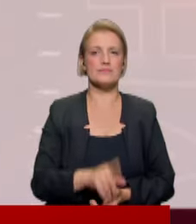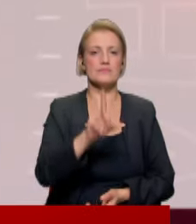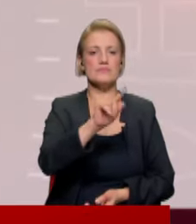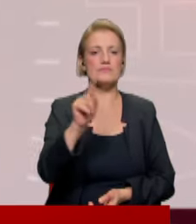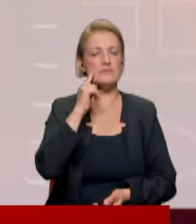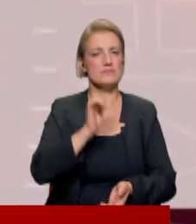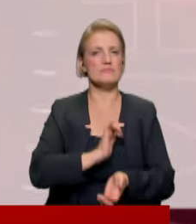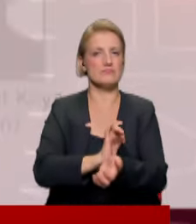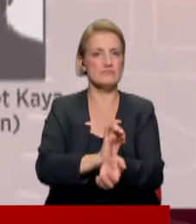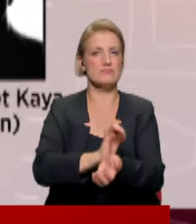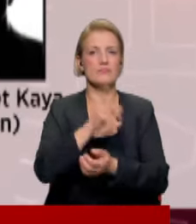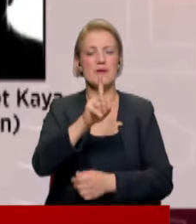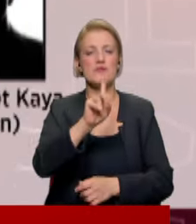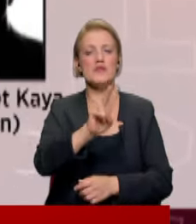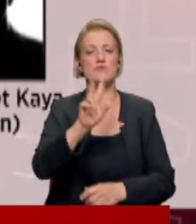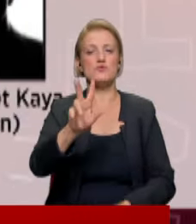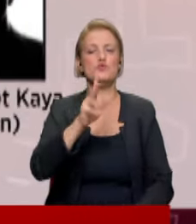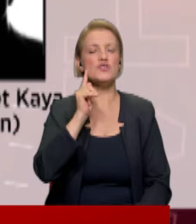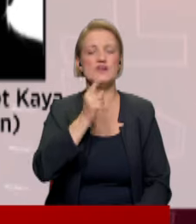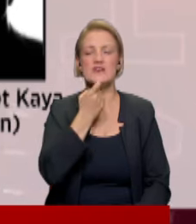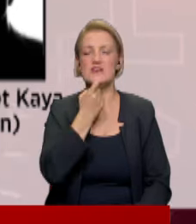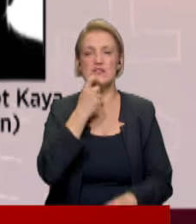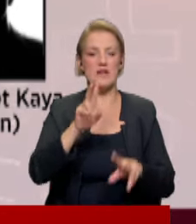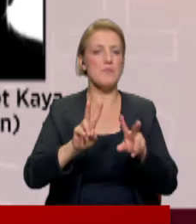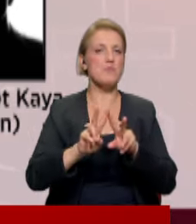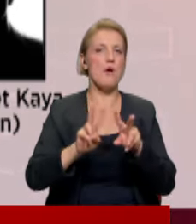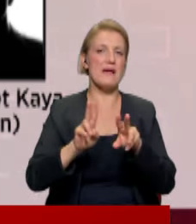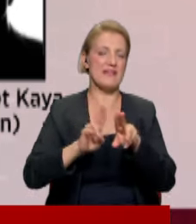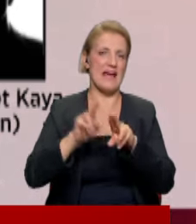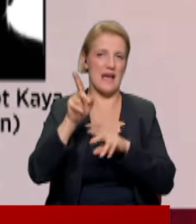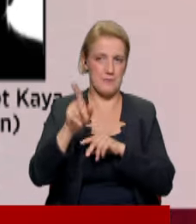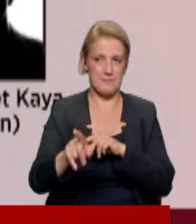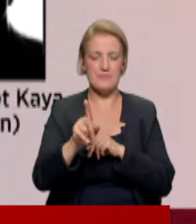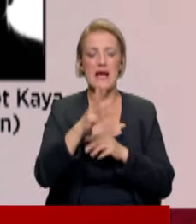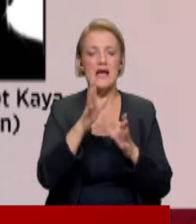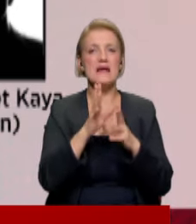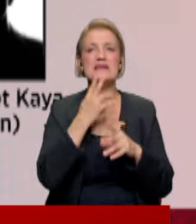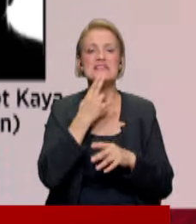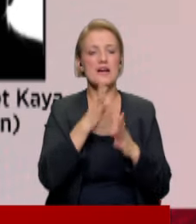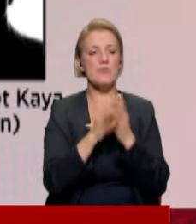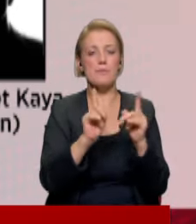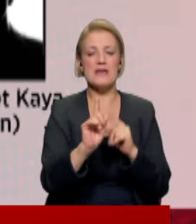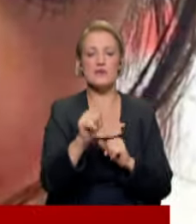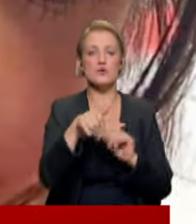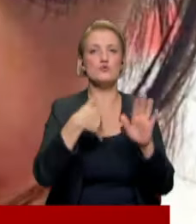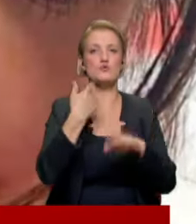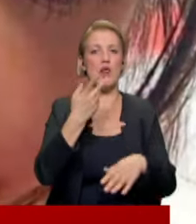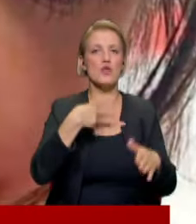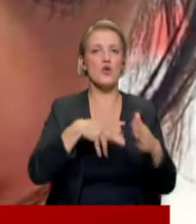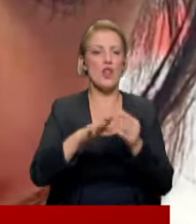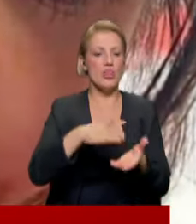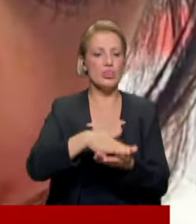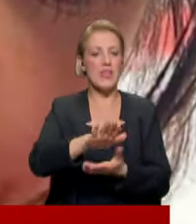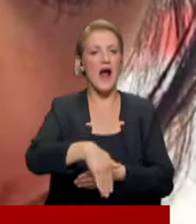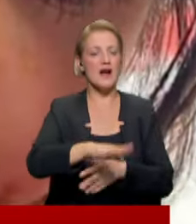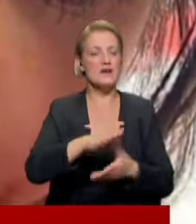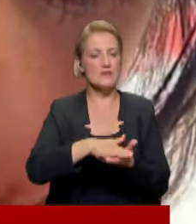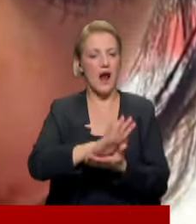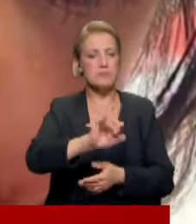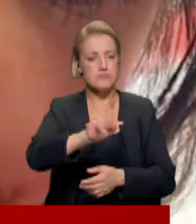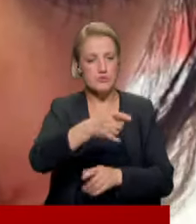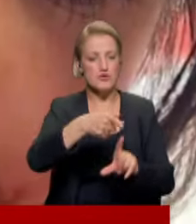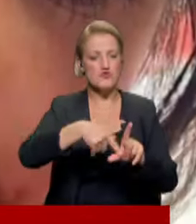tutukludan biri de narinin 23 yaşındaki kuzeni Muhammed kaydı kayanın narin kaybolduktan bir gün sonra yolda narinin terliğini bulduğu